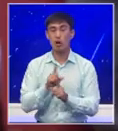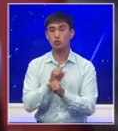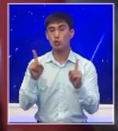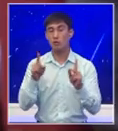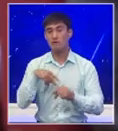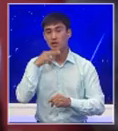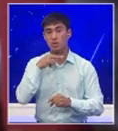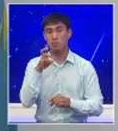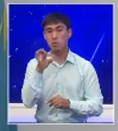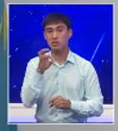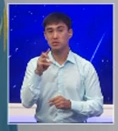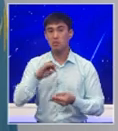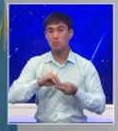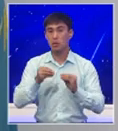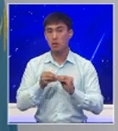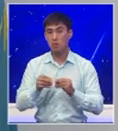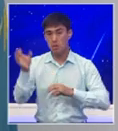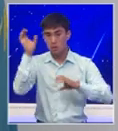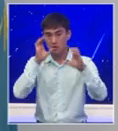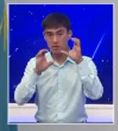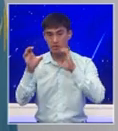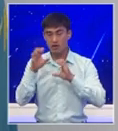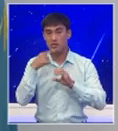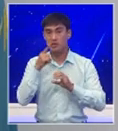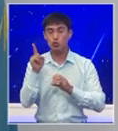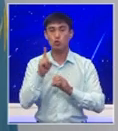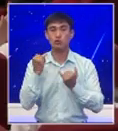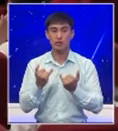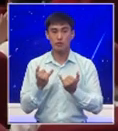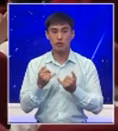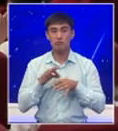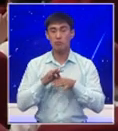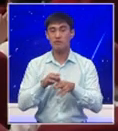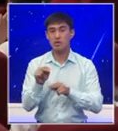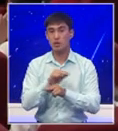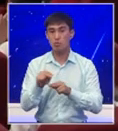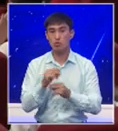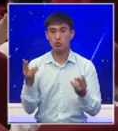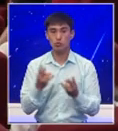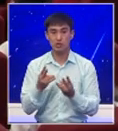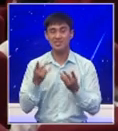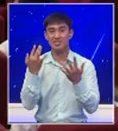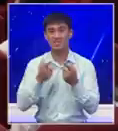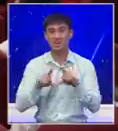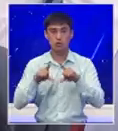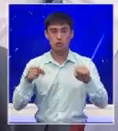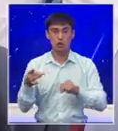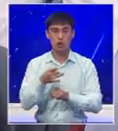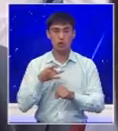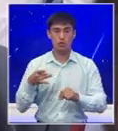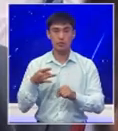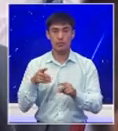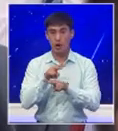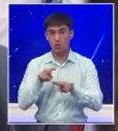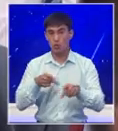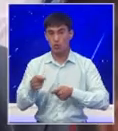внимание Бейбит Исабаев уделил проблемам в сфере образования, отметив, что сегодня в проведении ремонта нуждаются несколько школ района. Кроме того, на